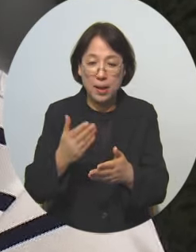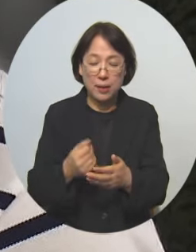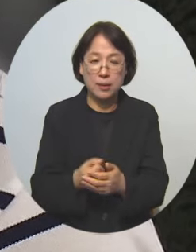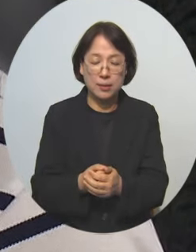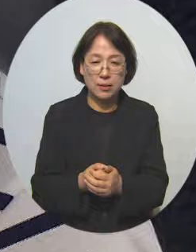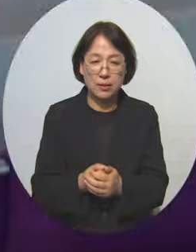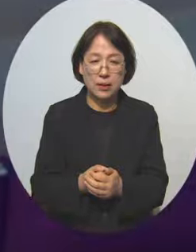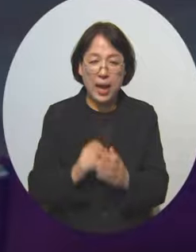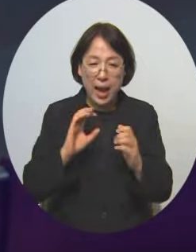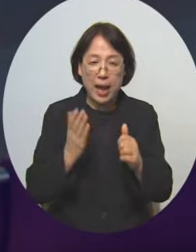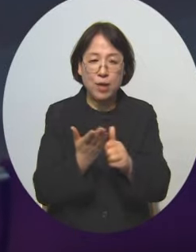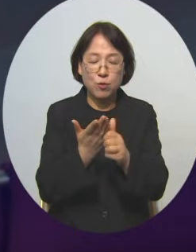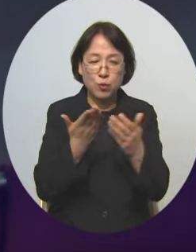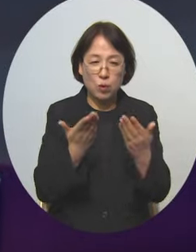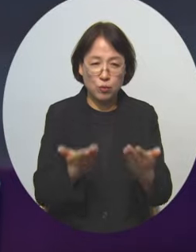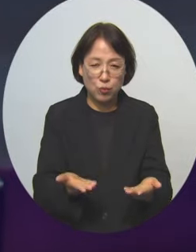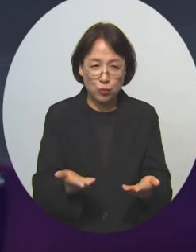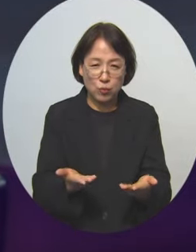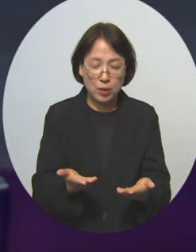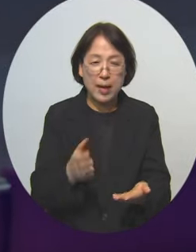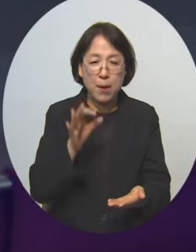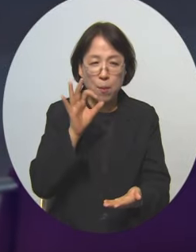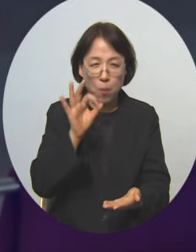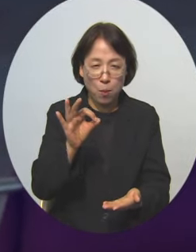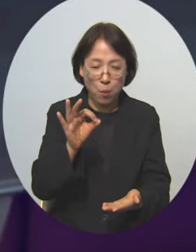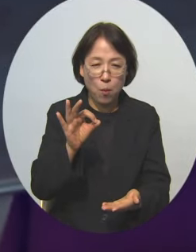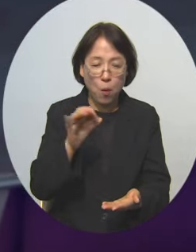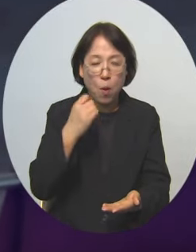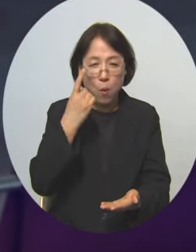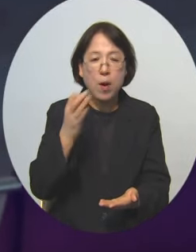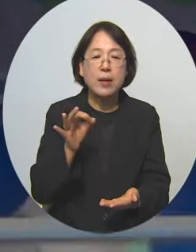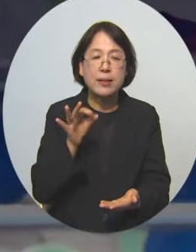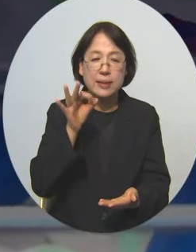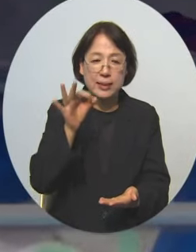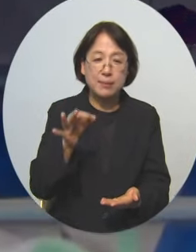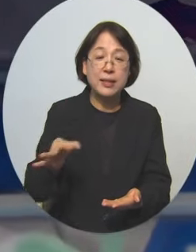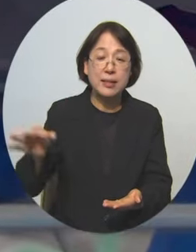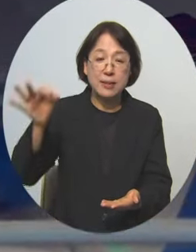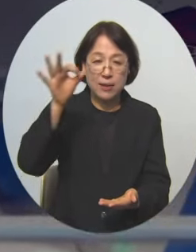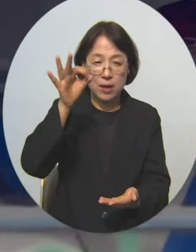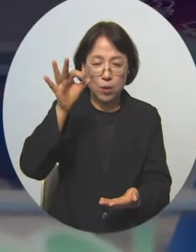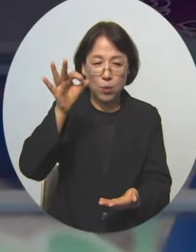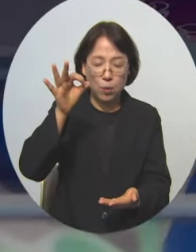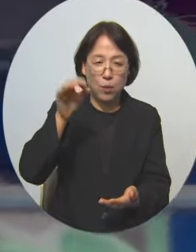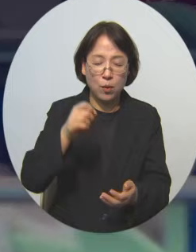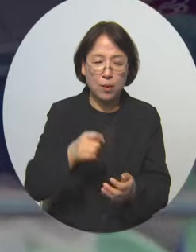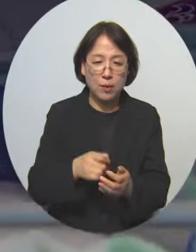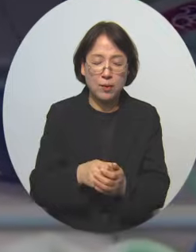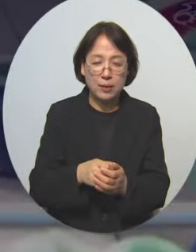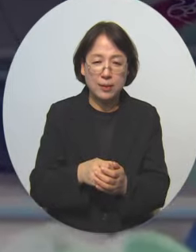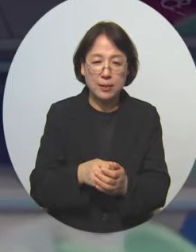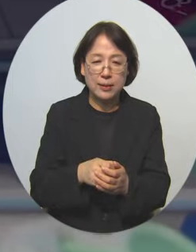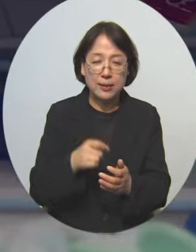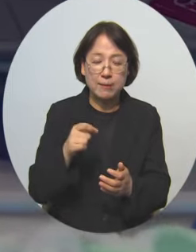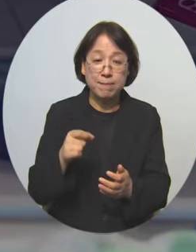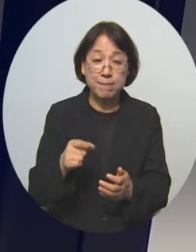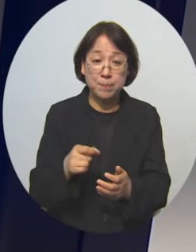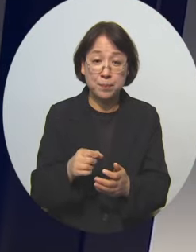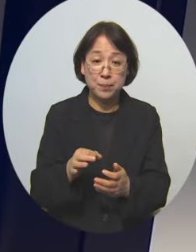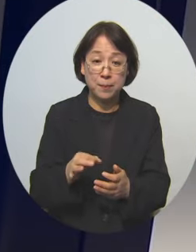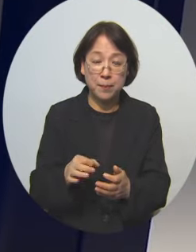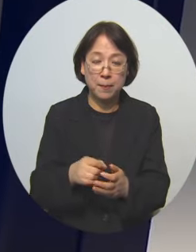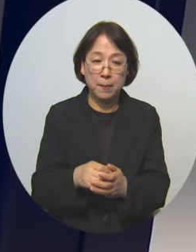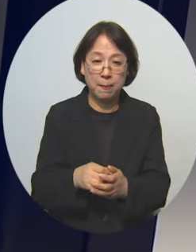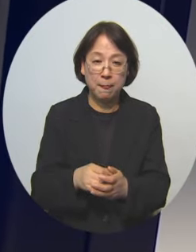함께 육아휴직 급여 상한을 인상하고 수요가 높은 시기에 상대적으로 높은 급여 상한이 적용되도록